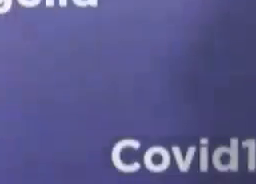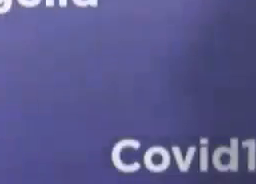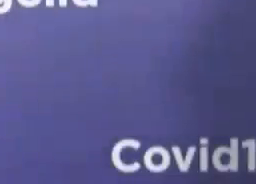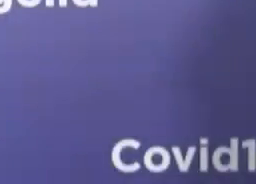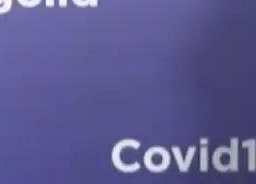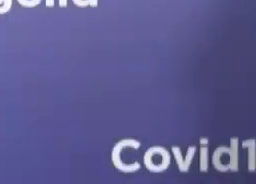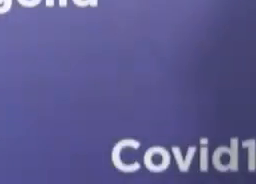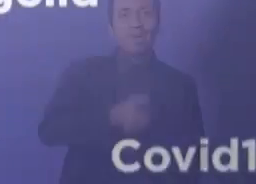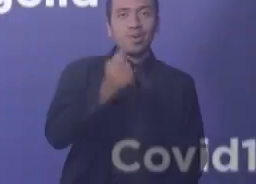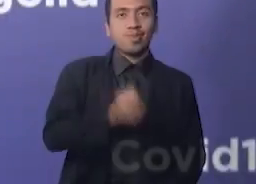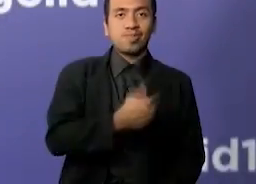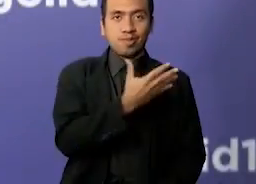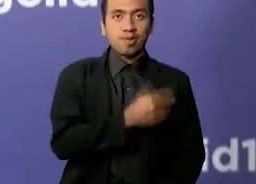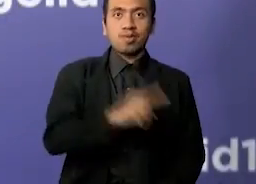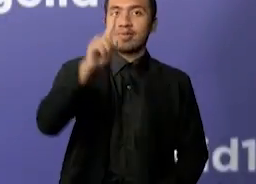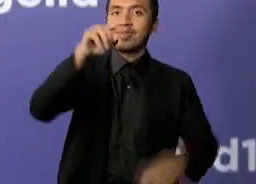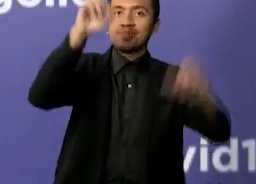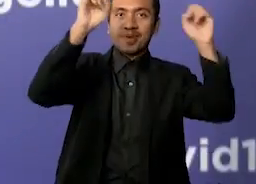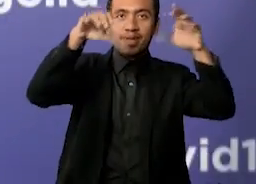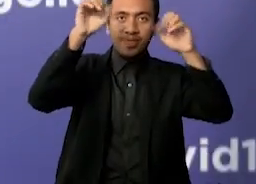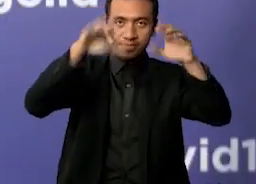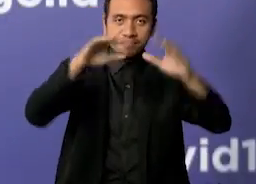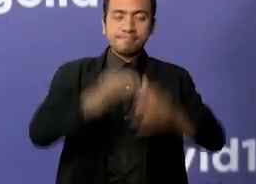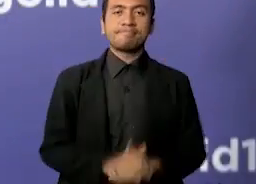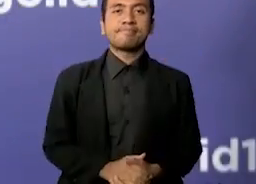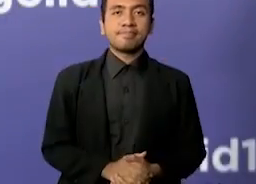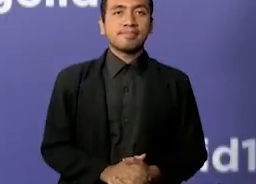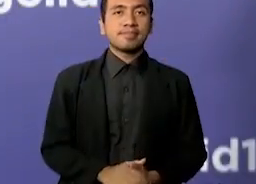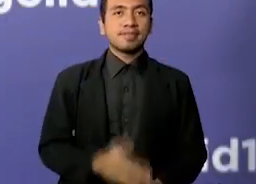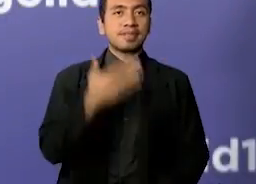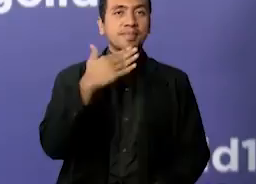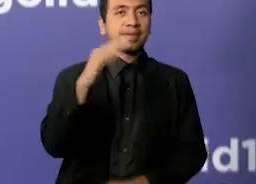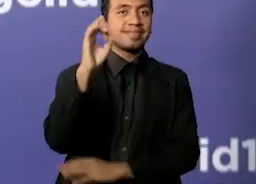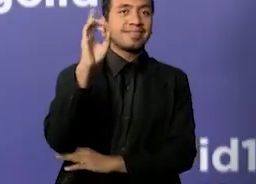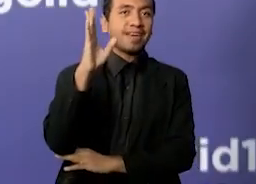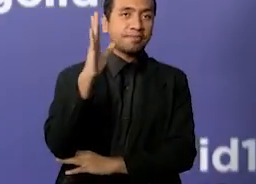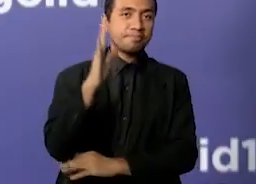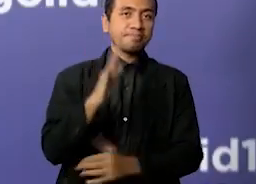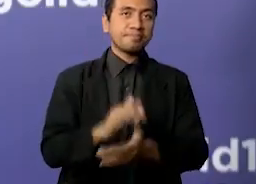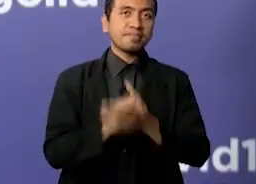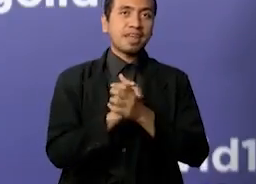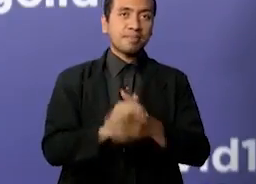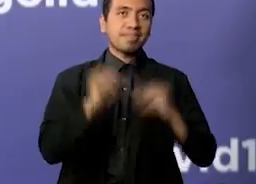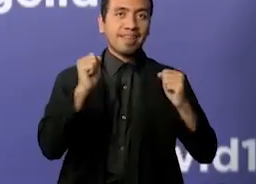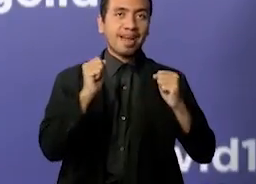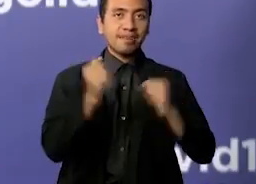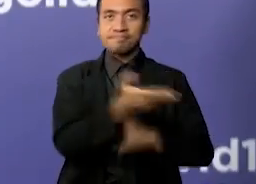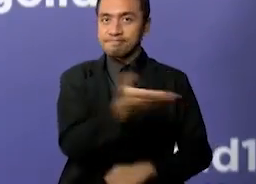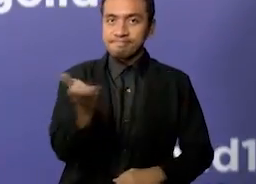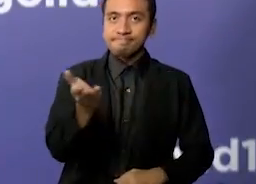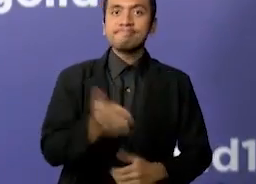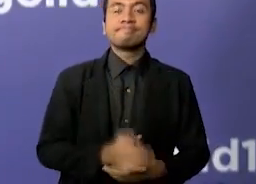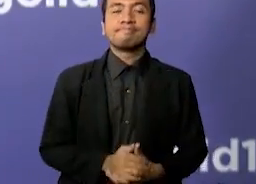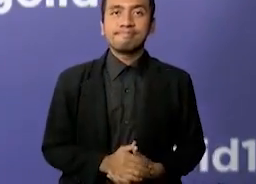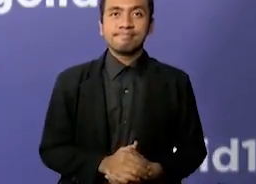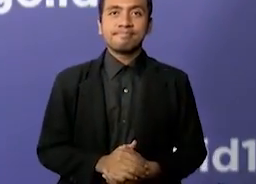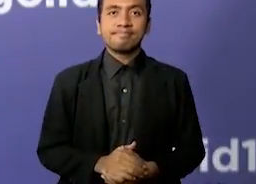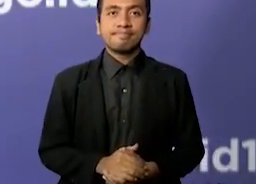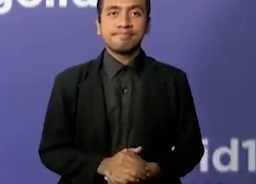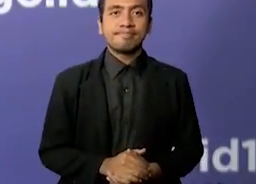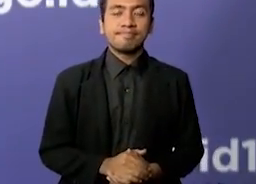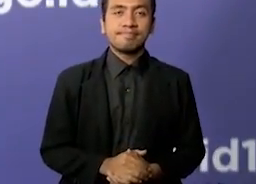Assalamualaikum warahmatullahi wabarakatuh. Selamat siang, salam sejahtera untuk kita semuanya.